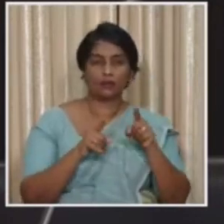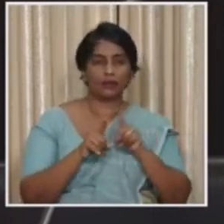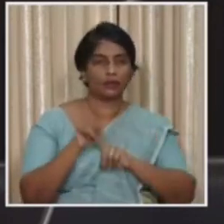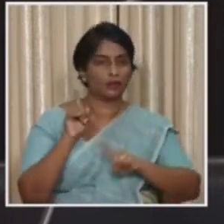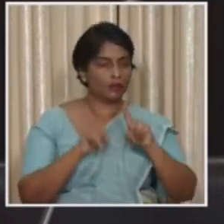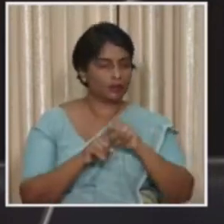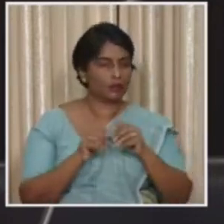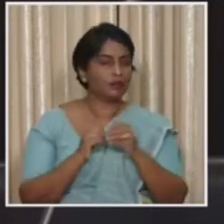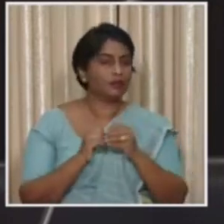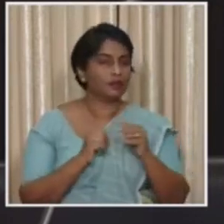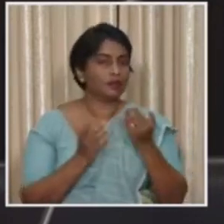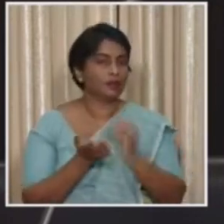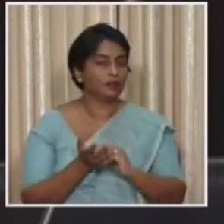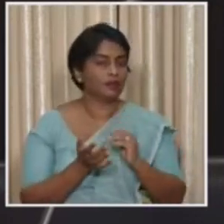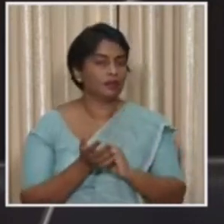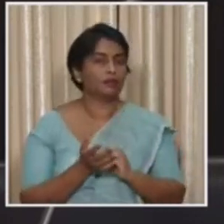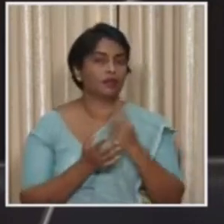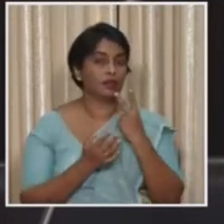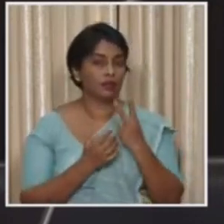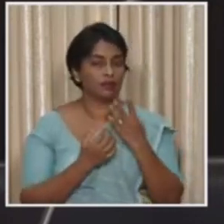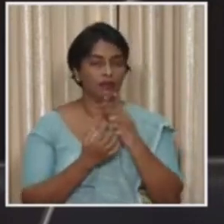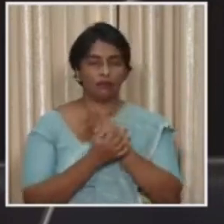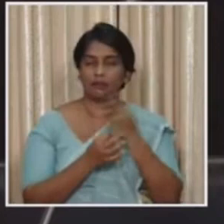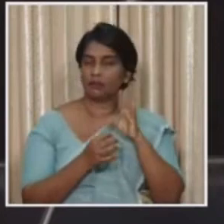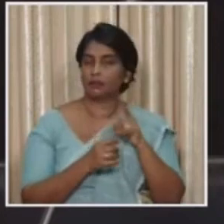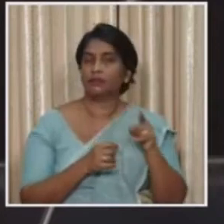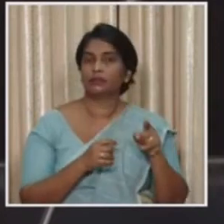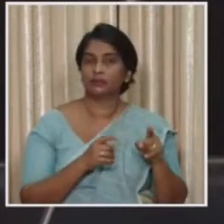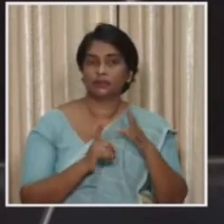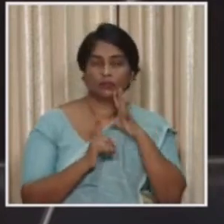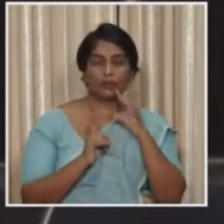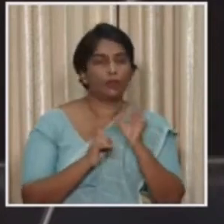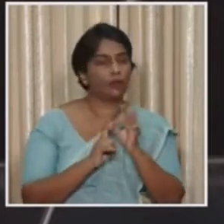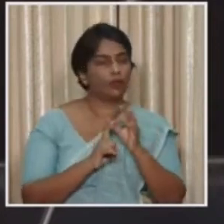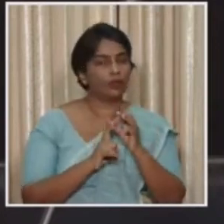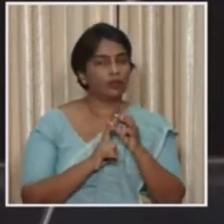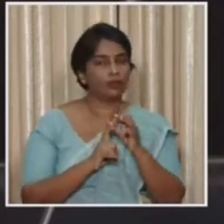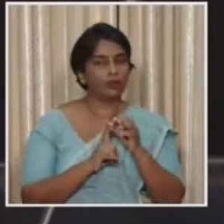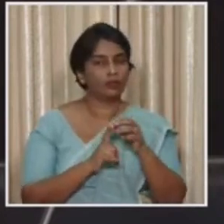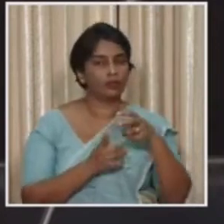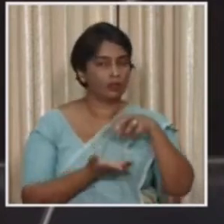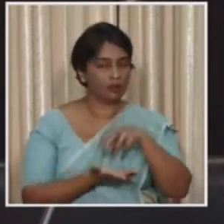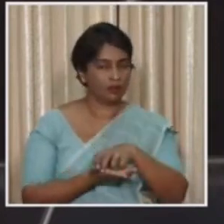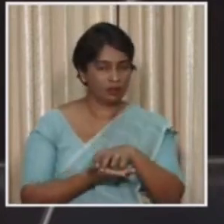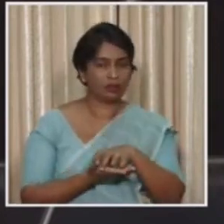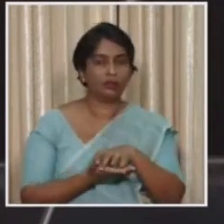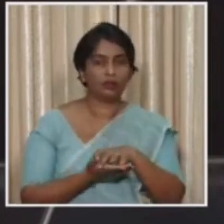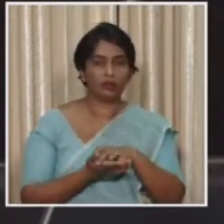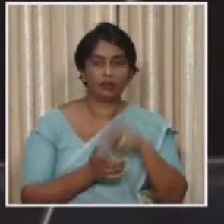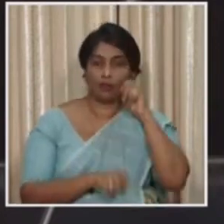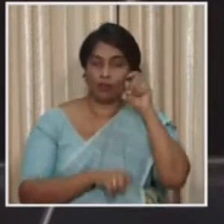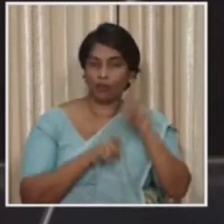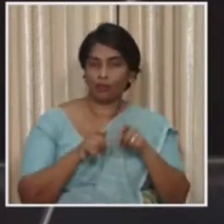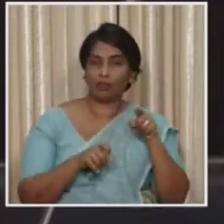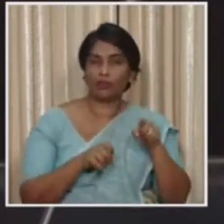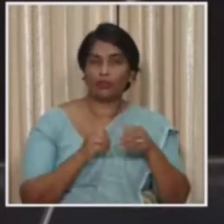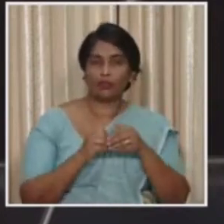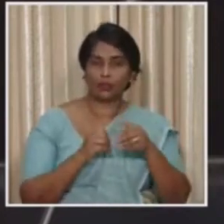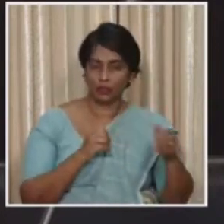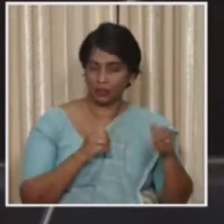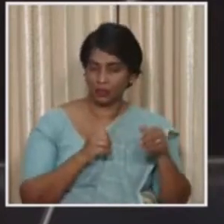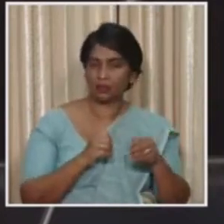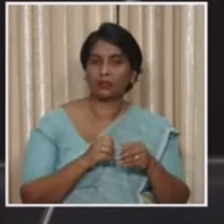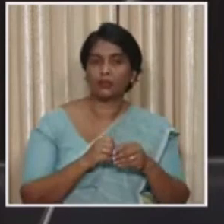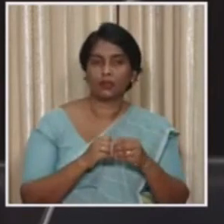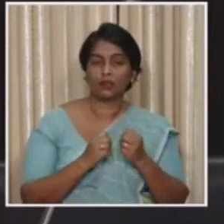உறுப்பினராக இருந்து கொண்டு அந்த புத்தள மாவட்ட மக்களுக்காக இந்த உயர் சபையிலே குரல் கொடுத்தவர். பல தீர்க்கப்படாத பிரச்சனைகள்,